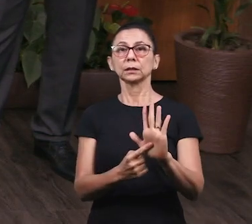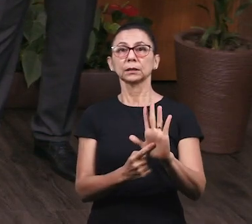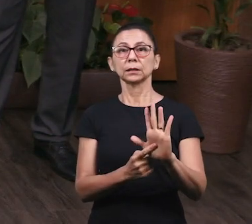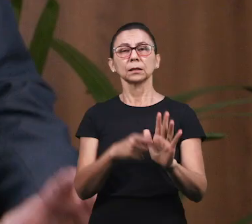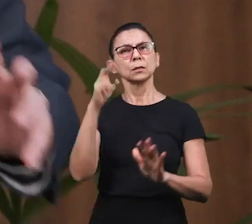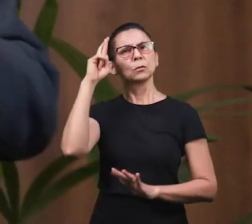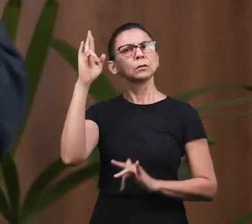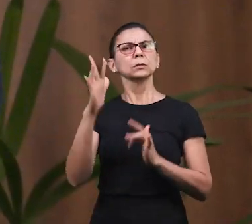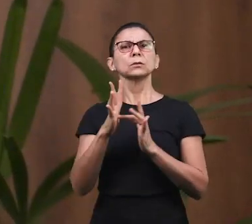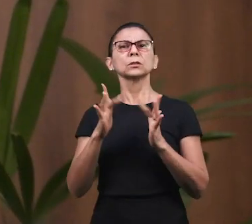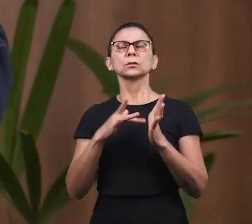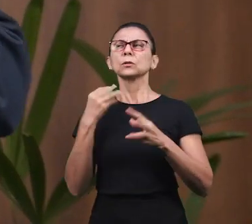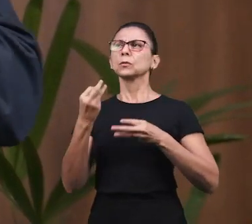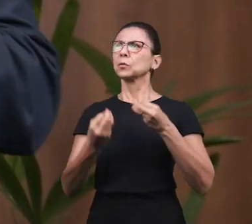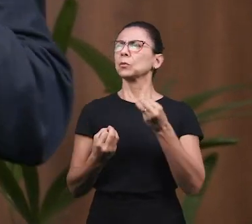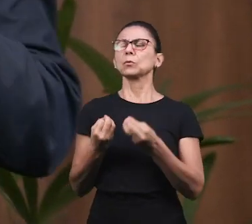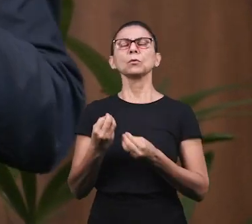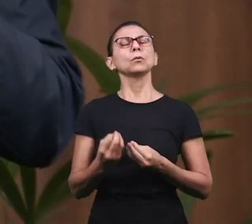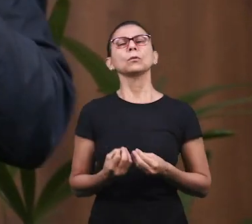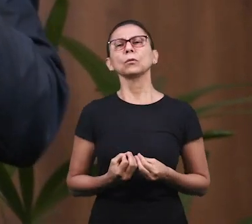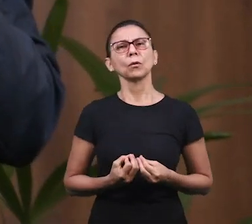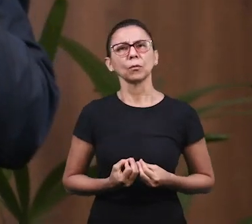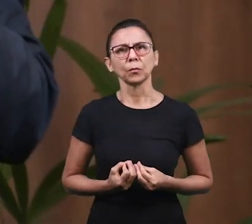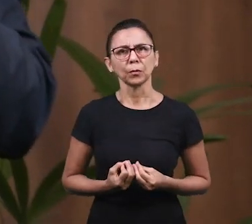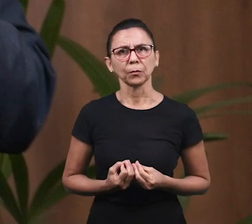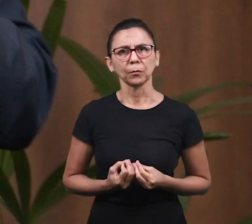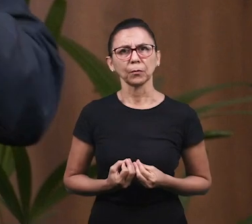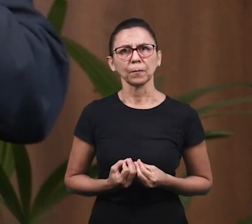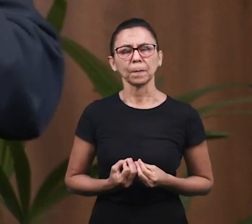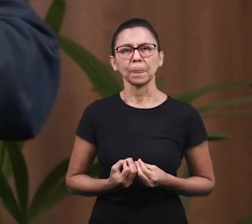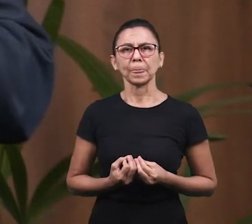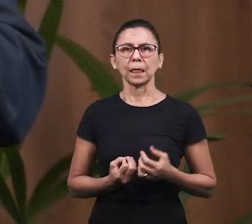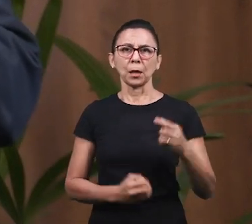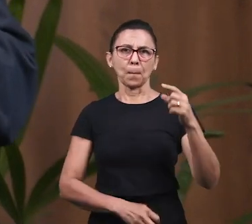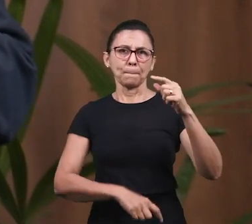comme présenter le Seigneur Jésus à travers